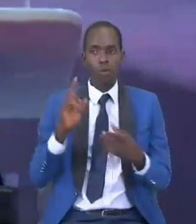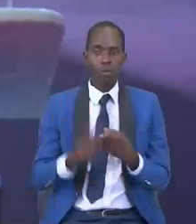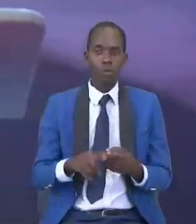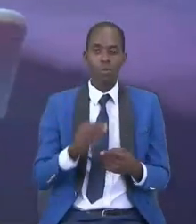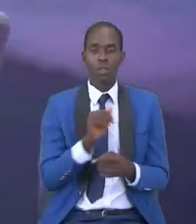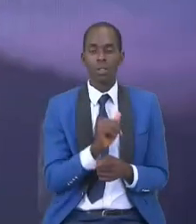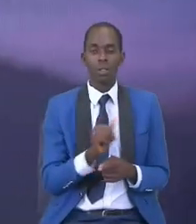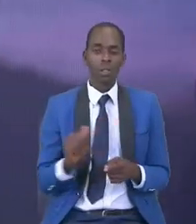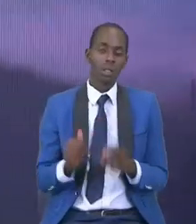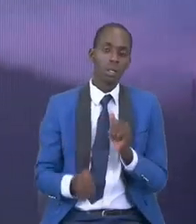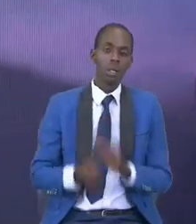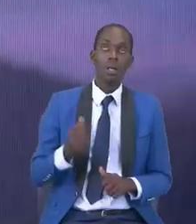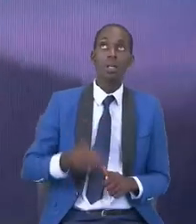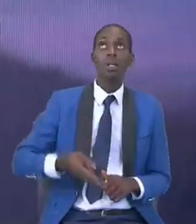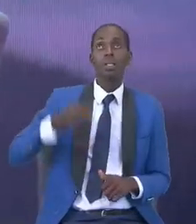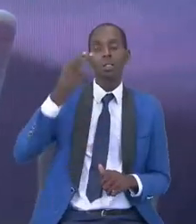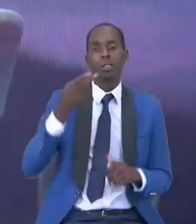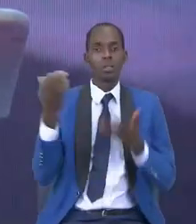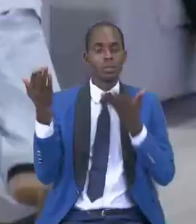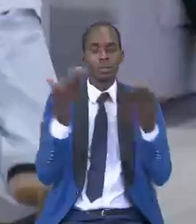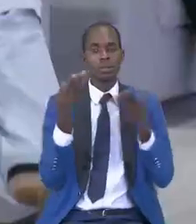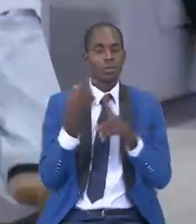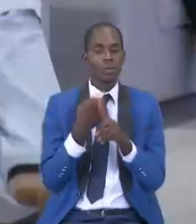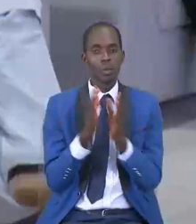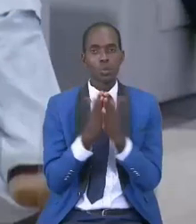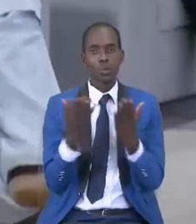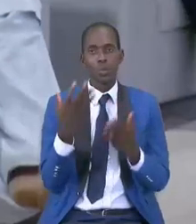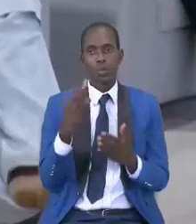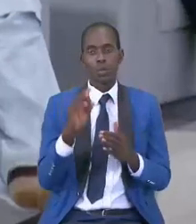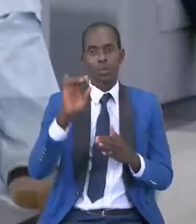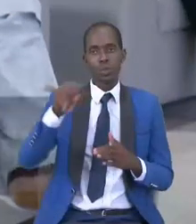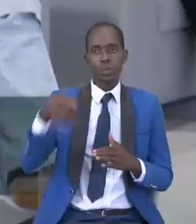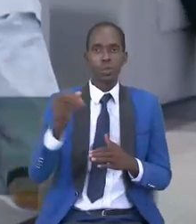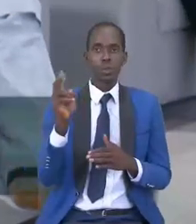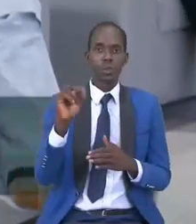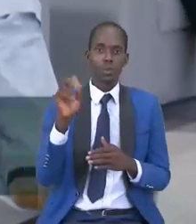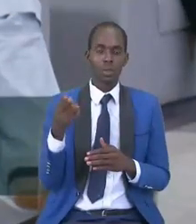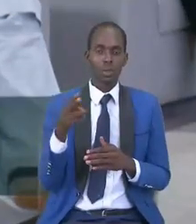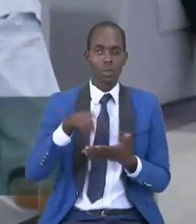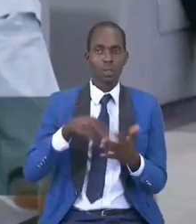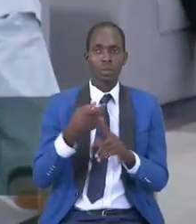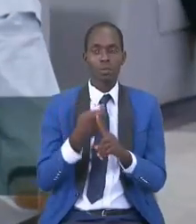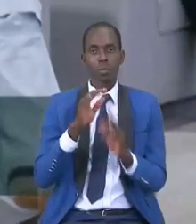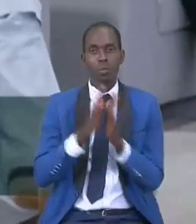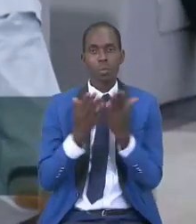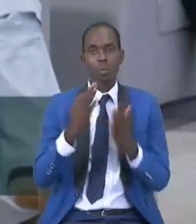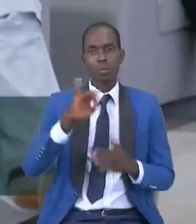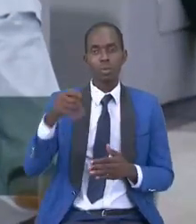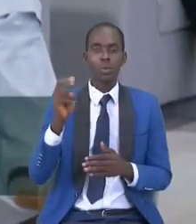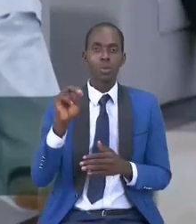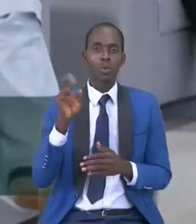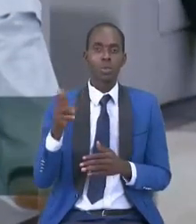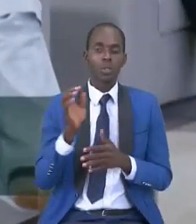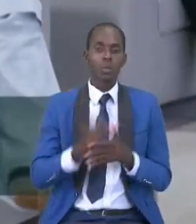grand service. Nous considérons le livre de Jonas et je vous lis du verset 1 au verset 2. Le livre de